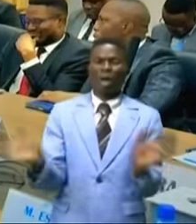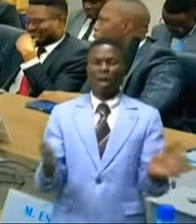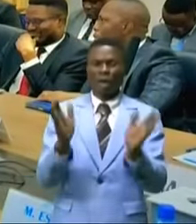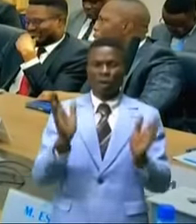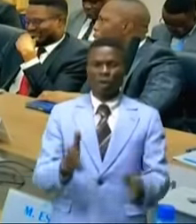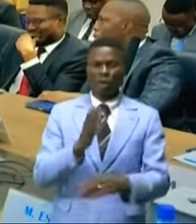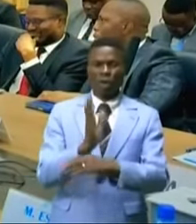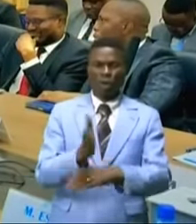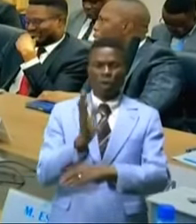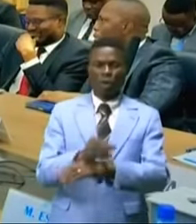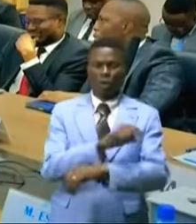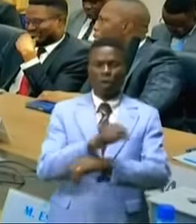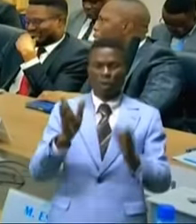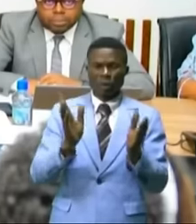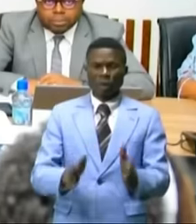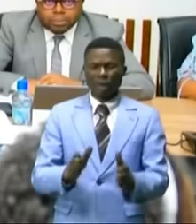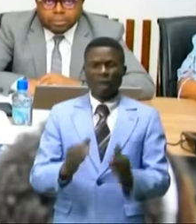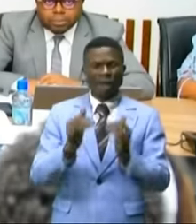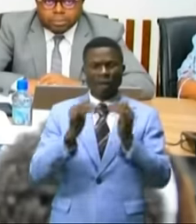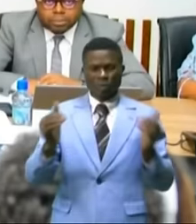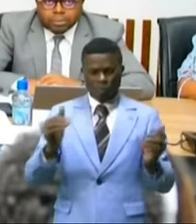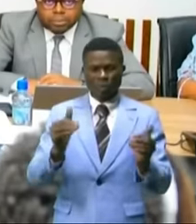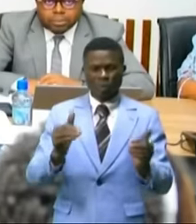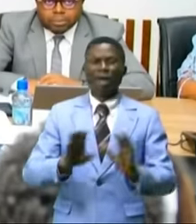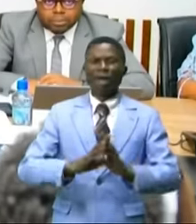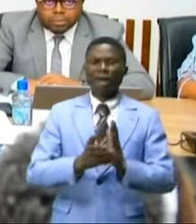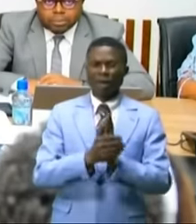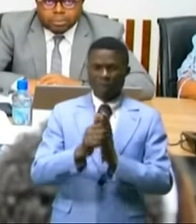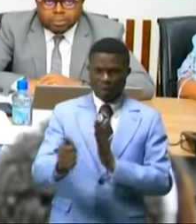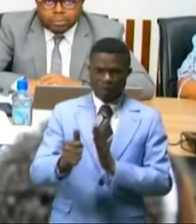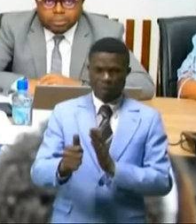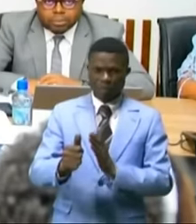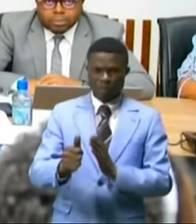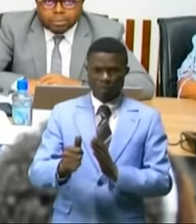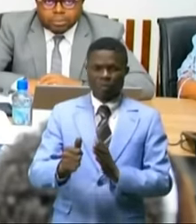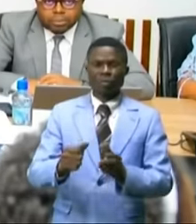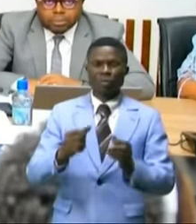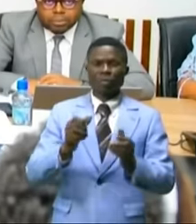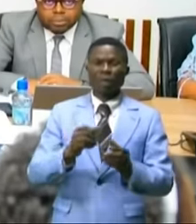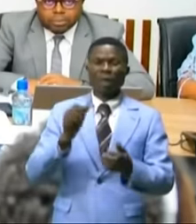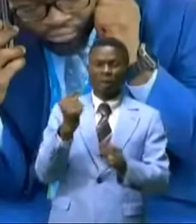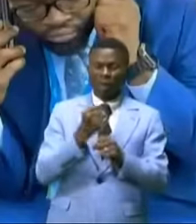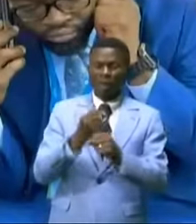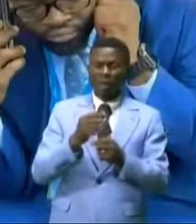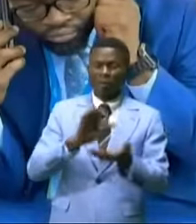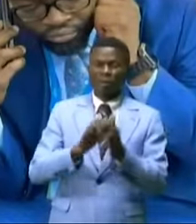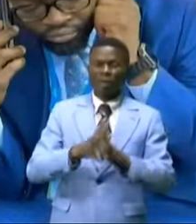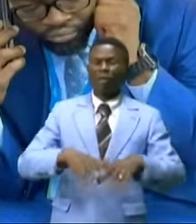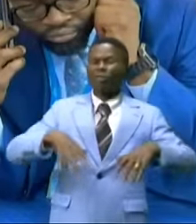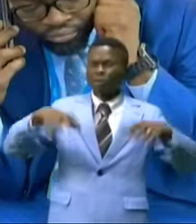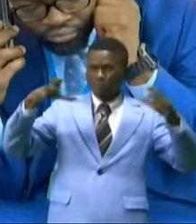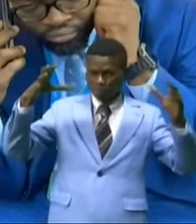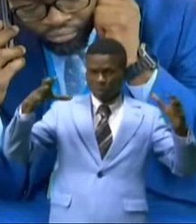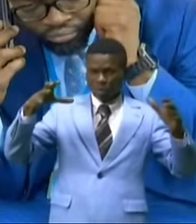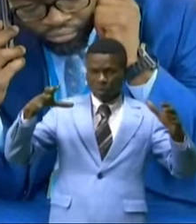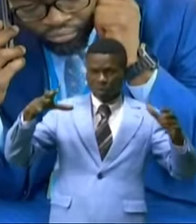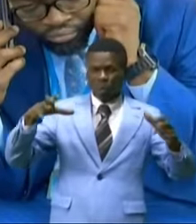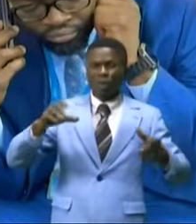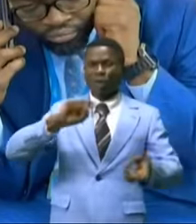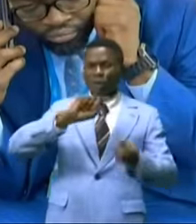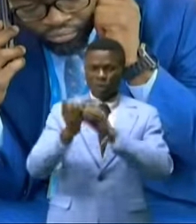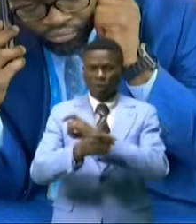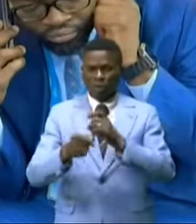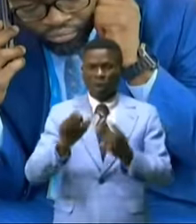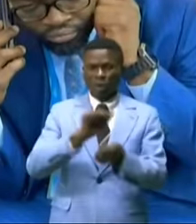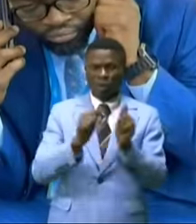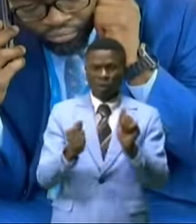conseil d'administration très alerte. Il va sans dire que, nonobstant le volume de travail intensifié par la réforme du